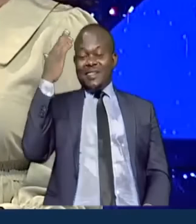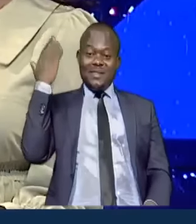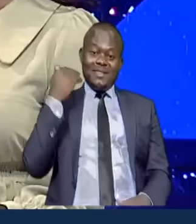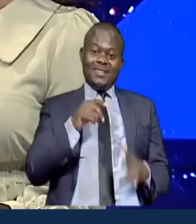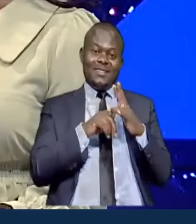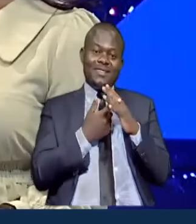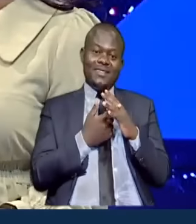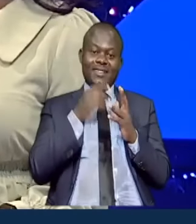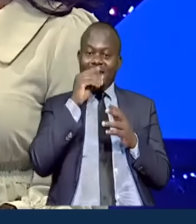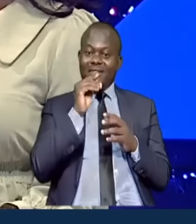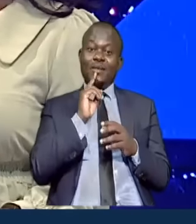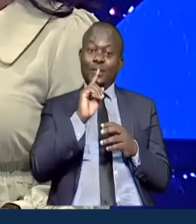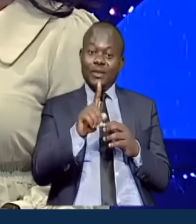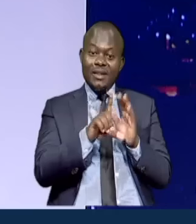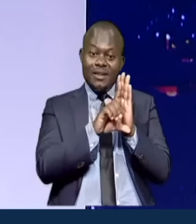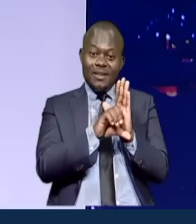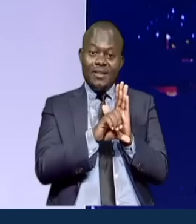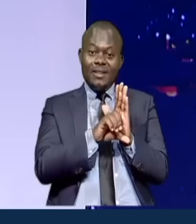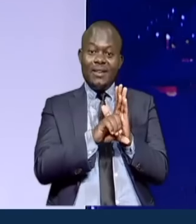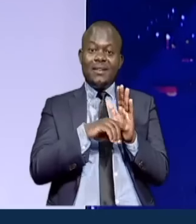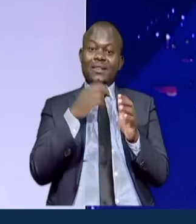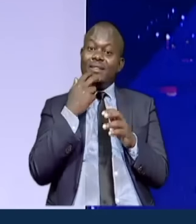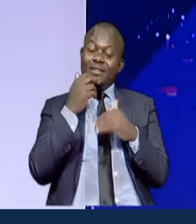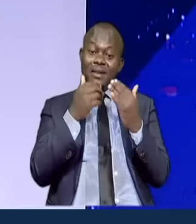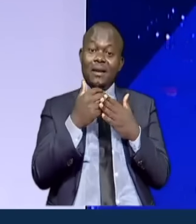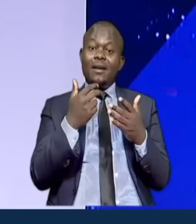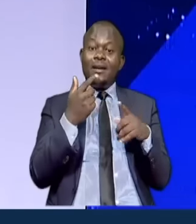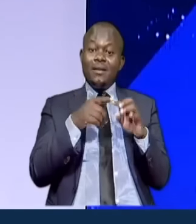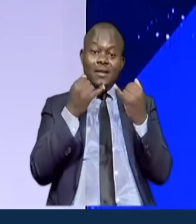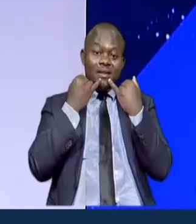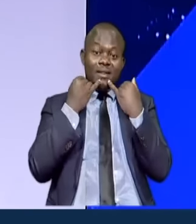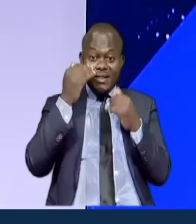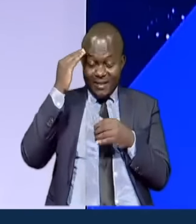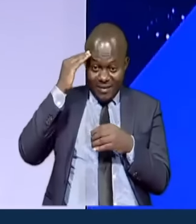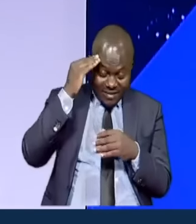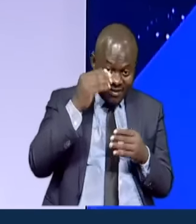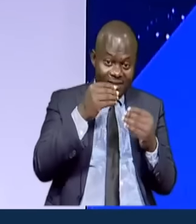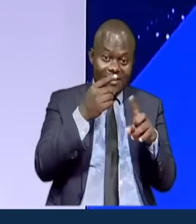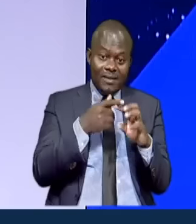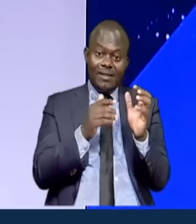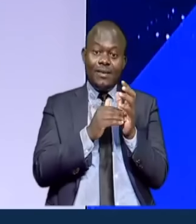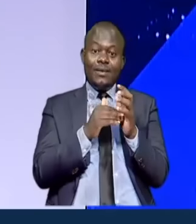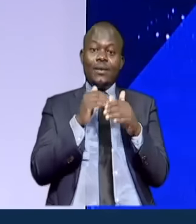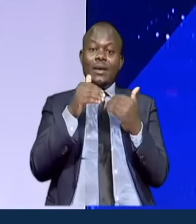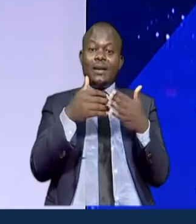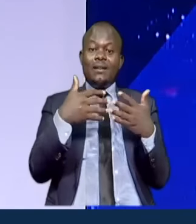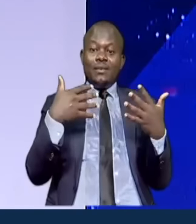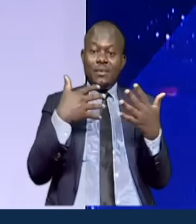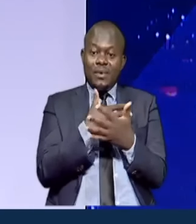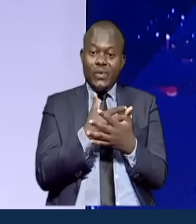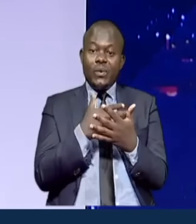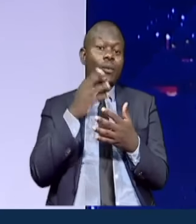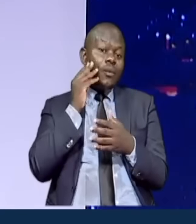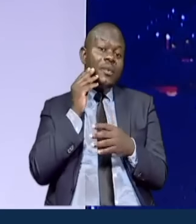nyitangira navuga nk'utegeka mfite burage isekeje ariko nkabwira abantu nk'aho nyibahata ariko bigabaga ari ubwoba